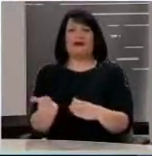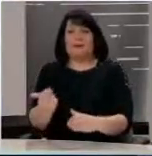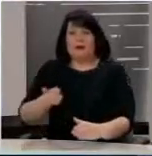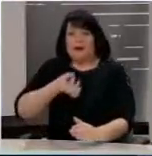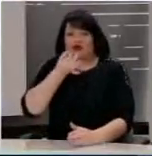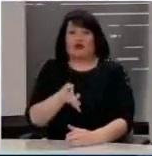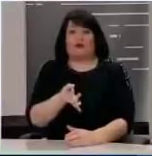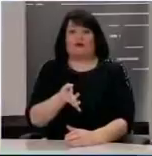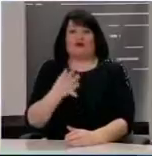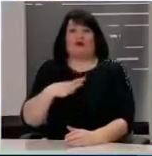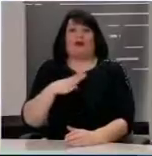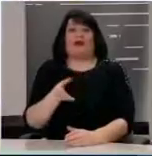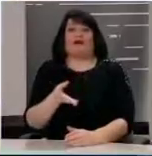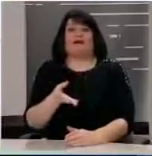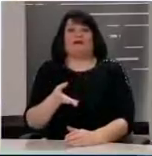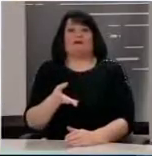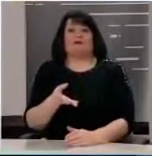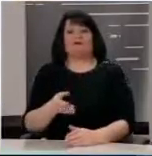προαναγγείλει ότι θέλετε προανακριτική.